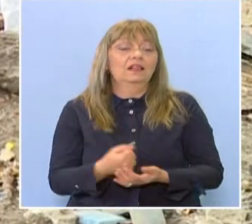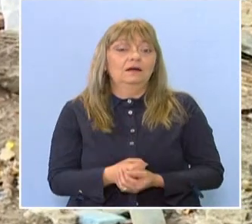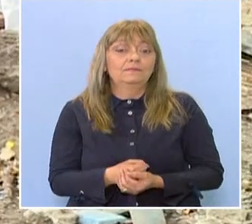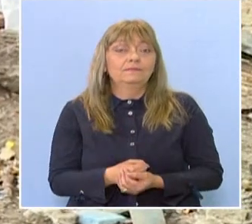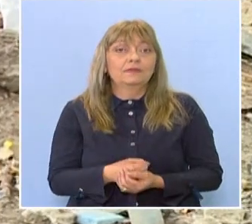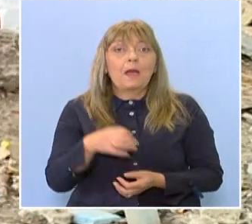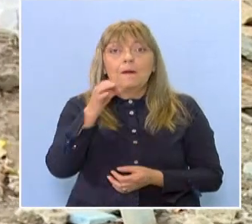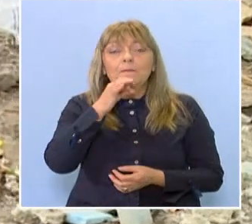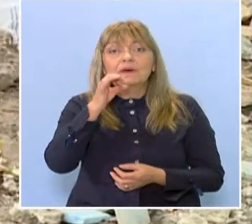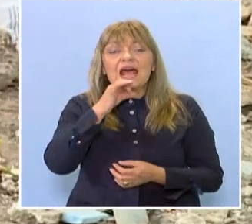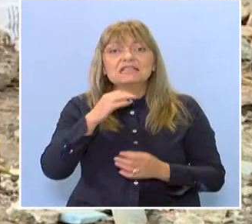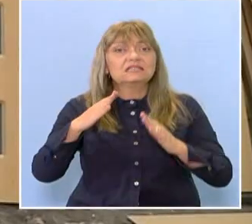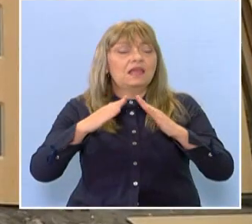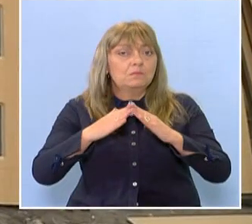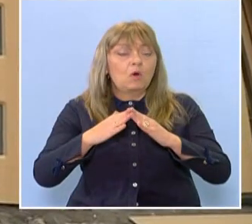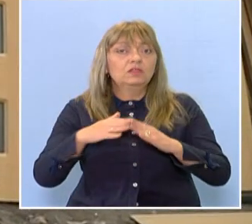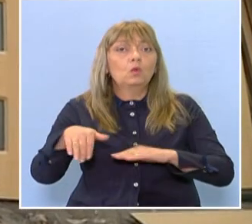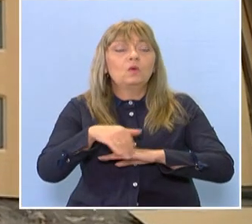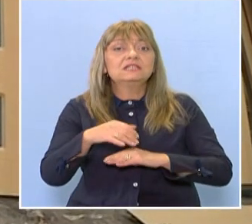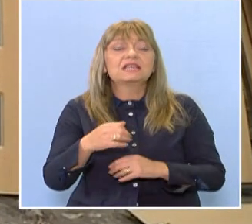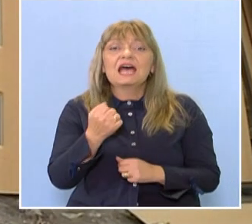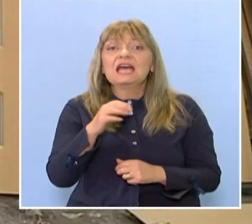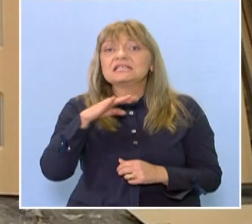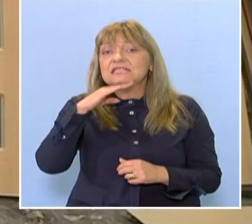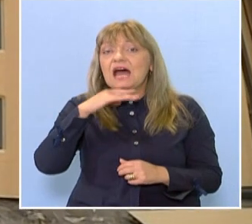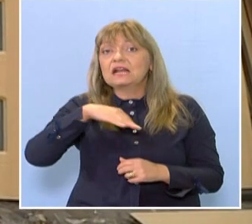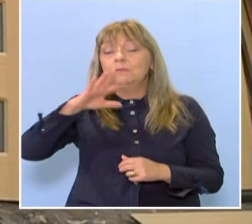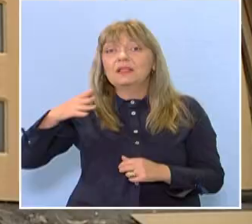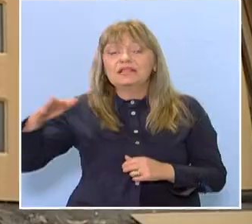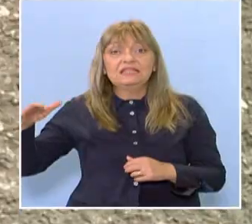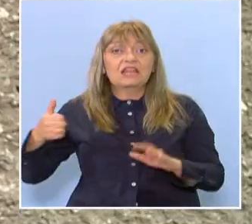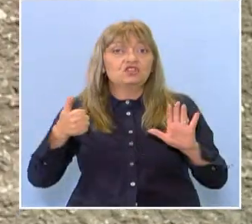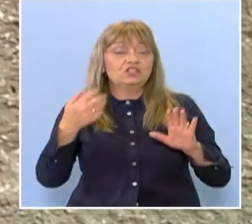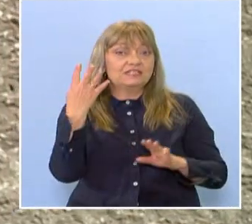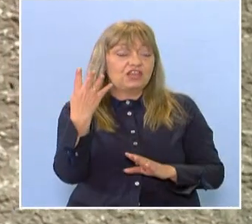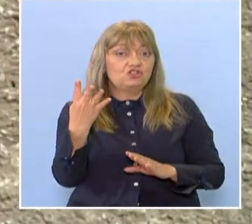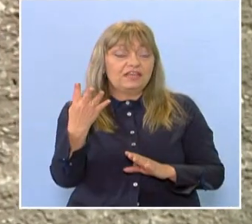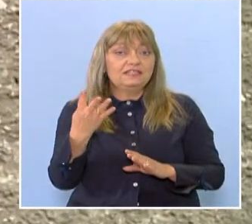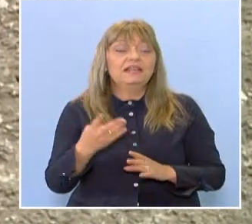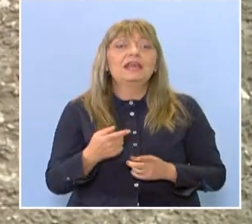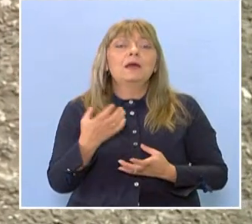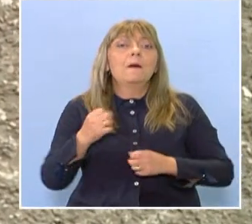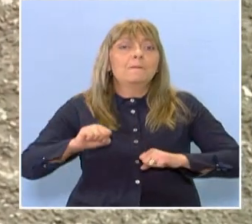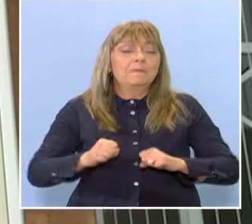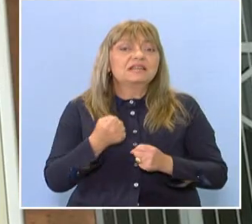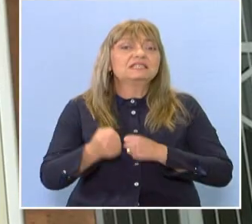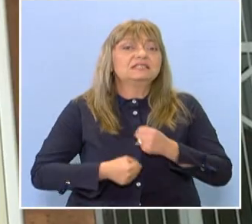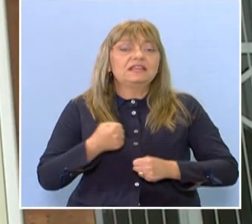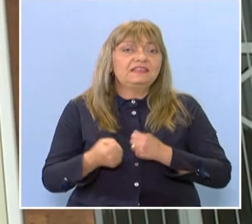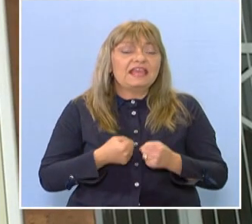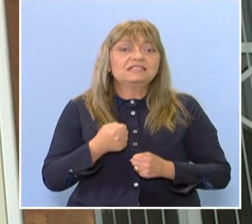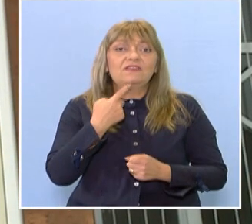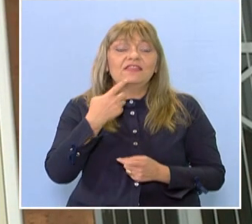В празния имот на улица Стара планина 64 вече нищо не подсказва, че пожар е застрашавал съседните къщи. Бързите действия на две